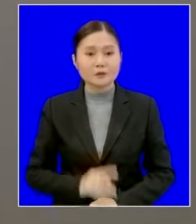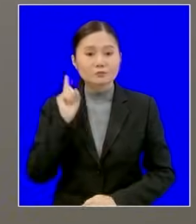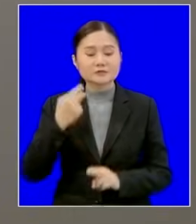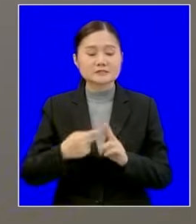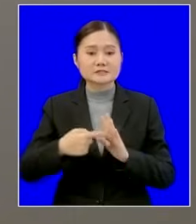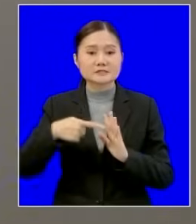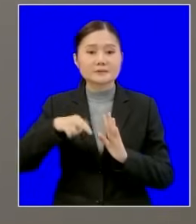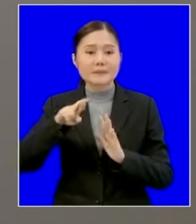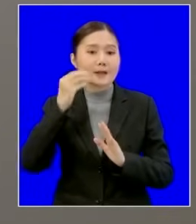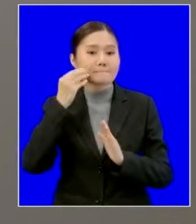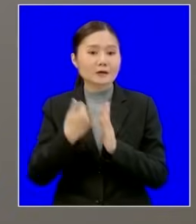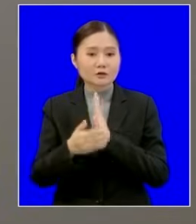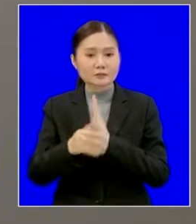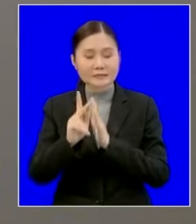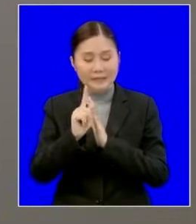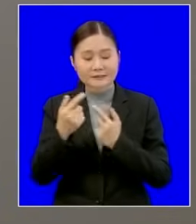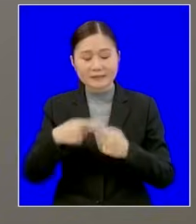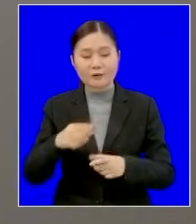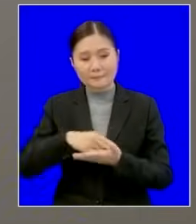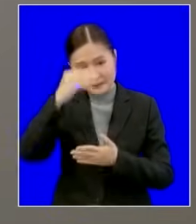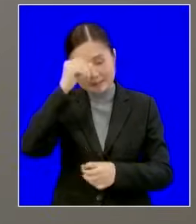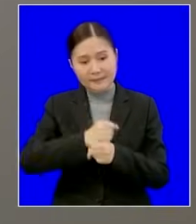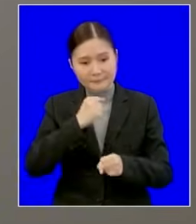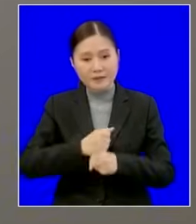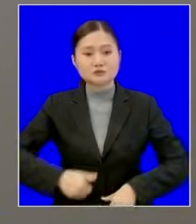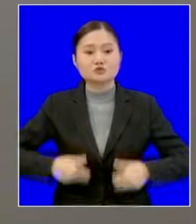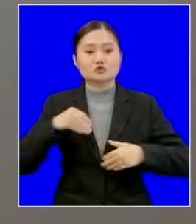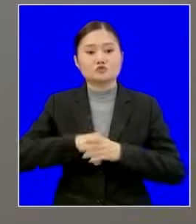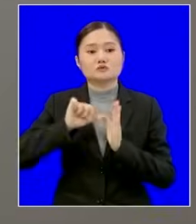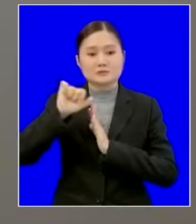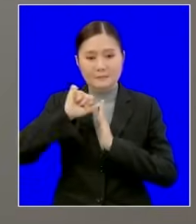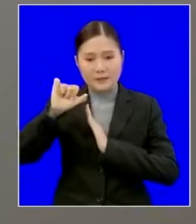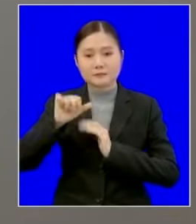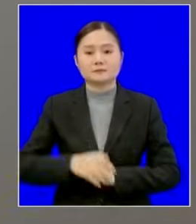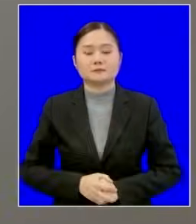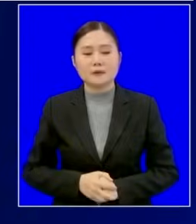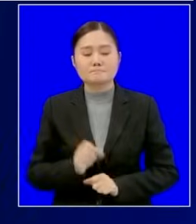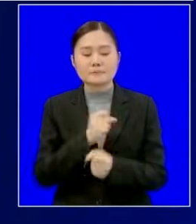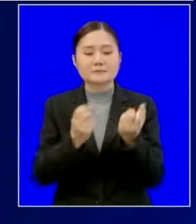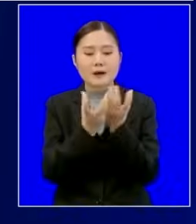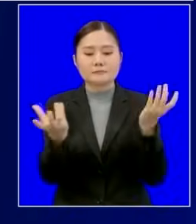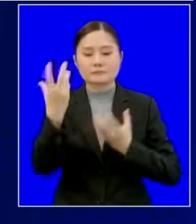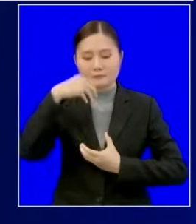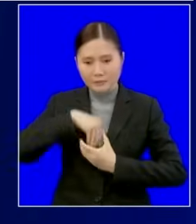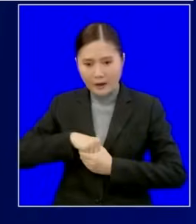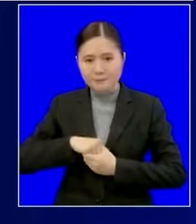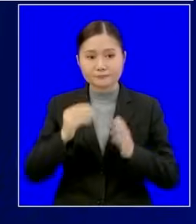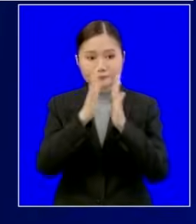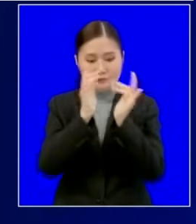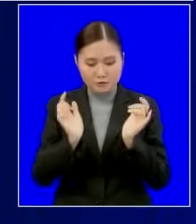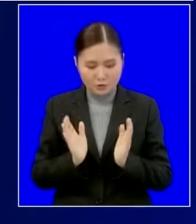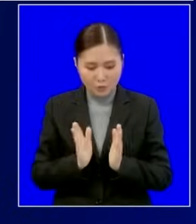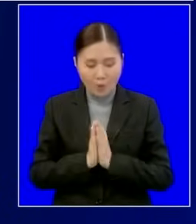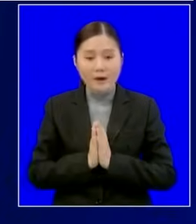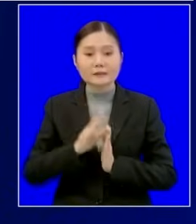าสาวขอนแก่นแต่เธอไปเรียนแล้วก็ไปทำงานเลยใช้ชีวิตอยู่ที่เชียงใหม่เลยนะฮะเธอบอกว่าเธอไปปฏิบัติธรรมที่วัดร่ำเปิง